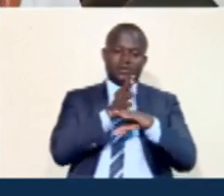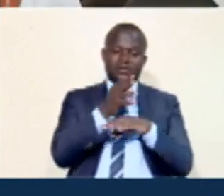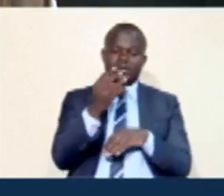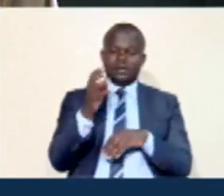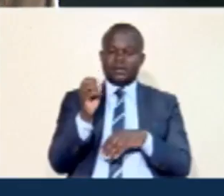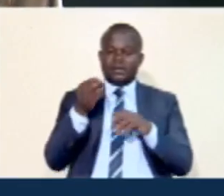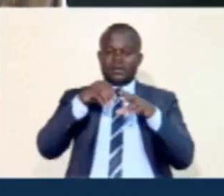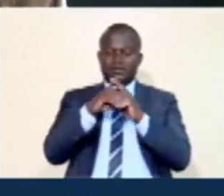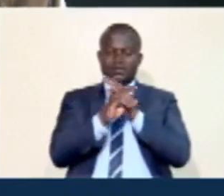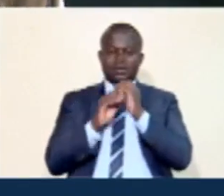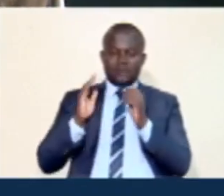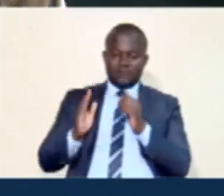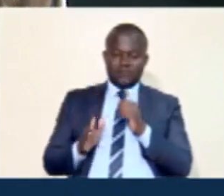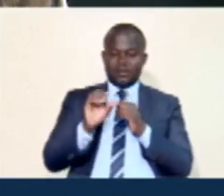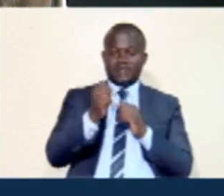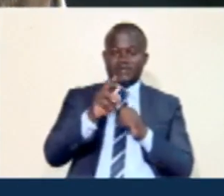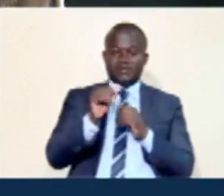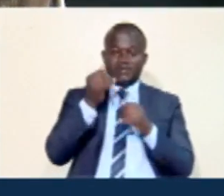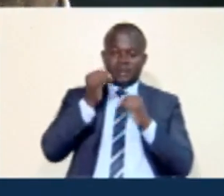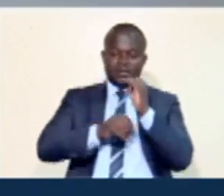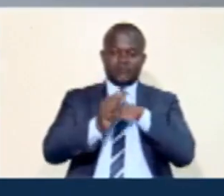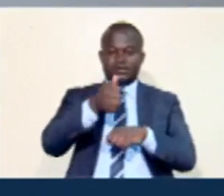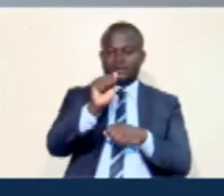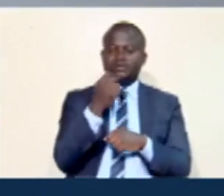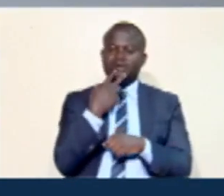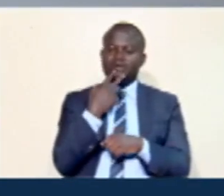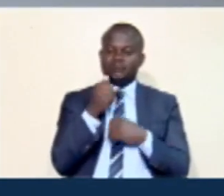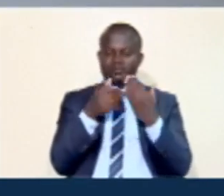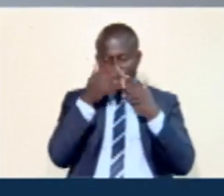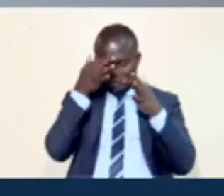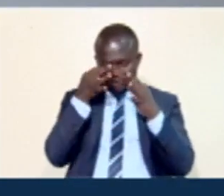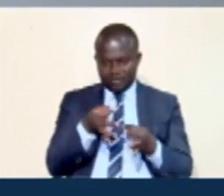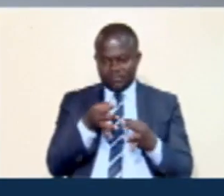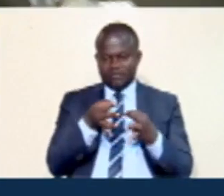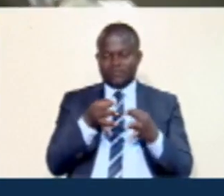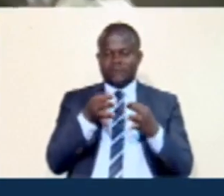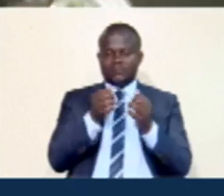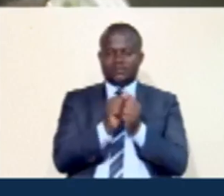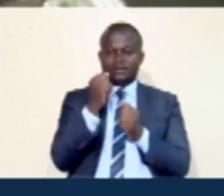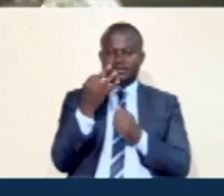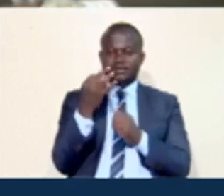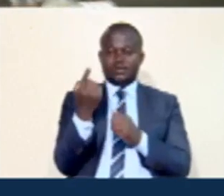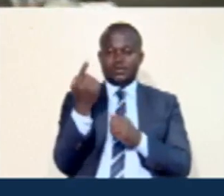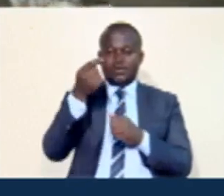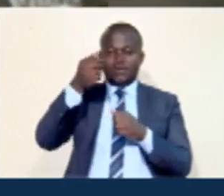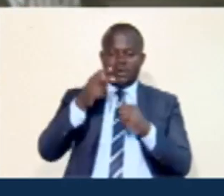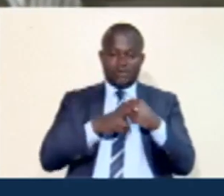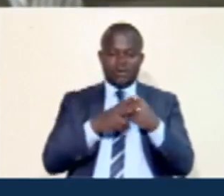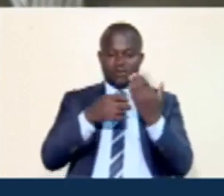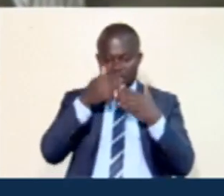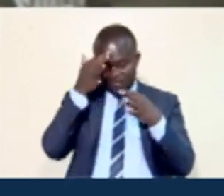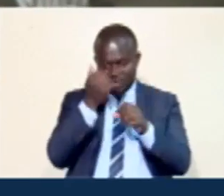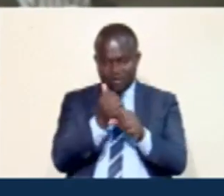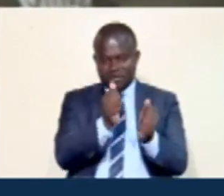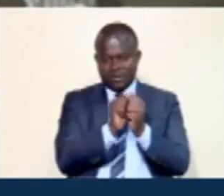400 waberaga mu karere ka Bugesera wasoje imirimo yawo kuri uyu wa kabiri ufatiwemo imyanzuro 13 umwe muri yo wa karindwi akaba ari uko biyemeje